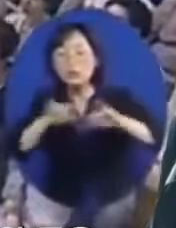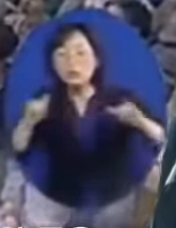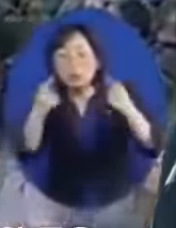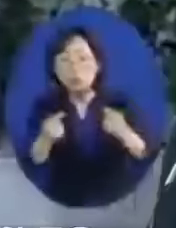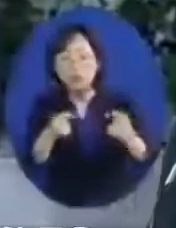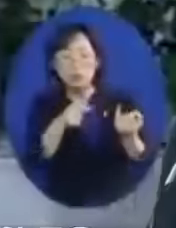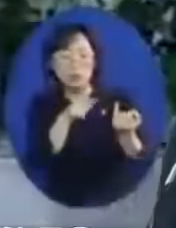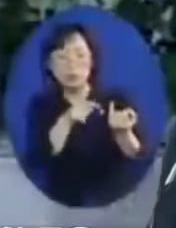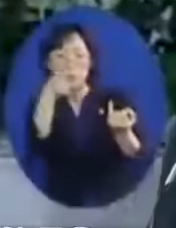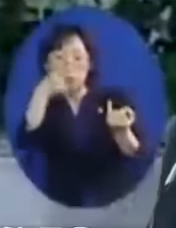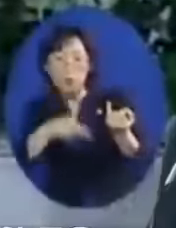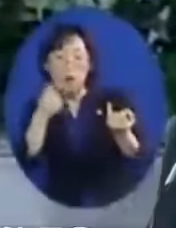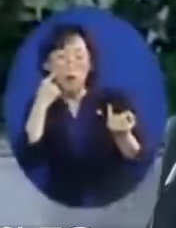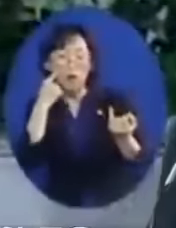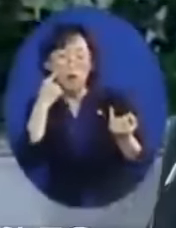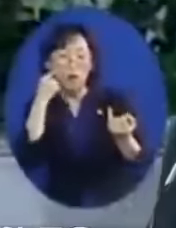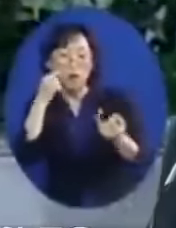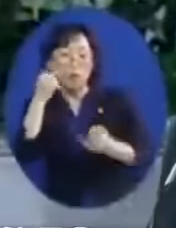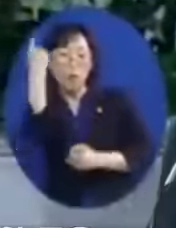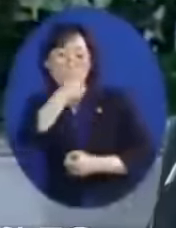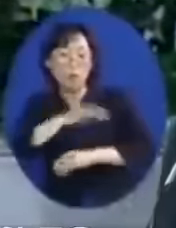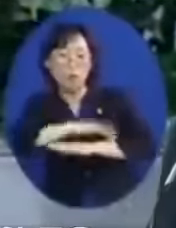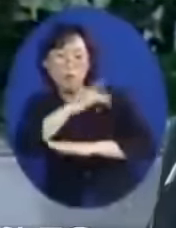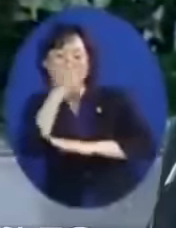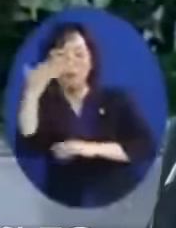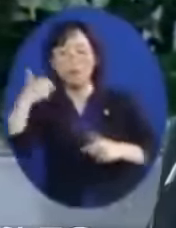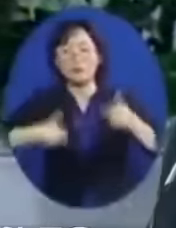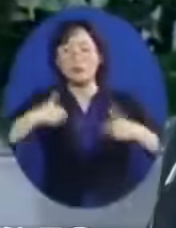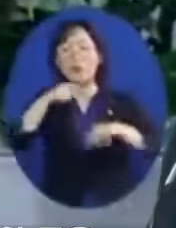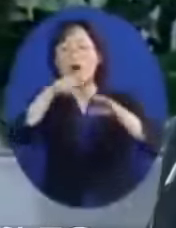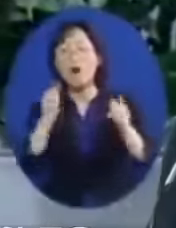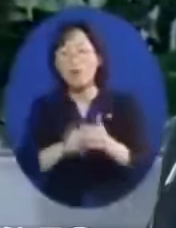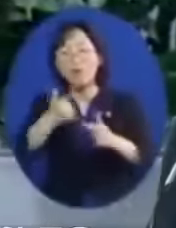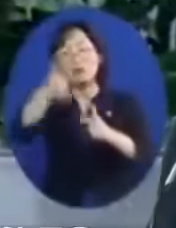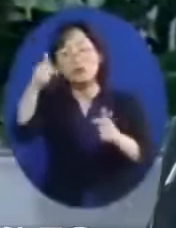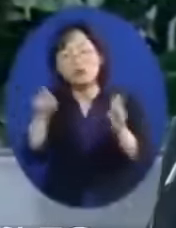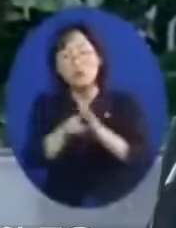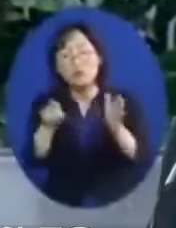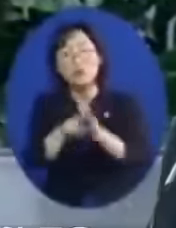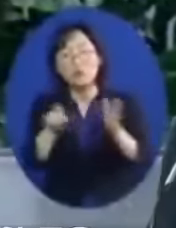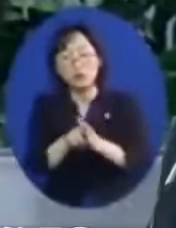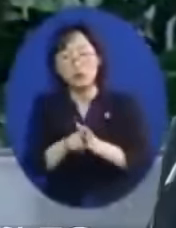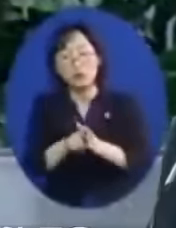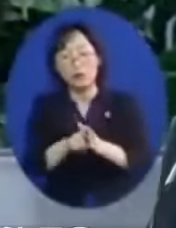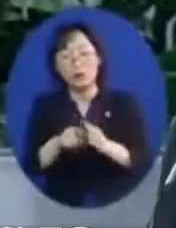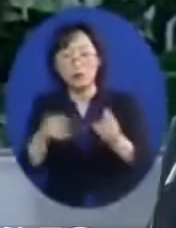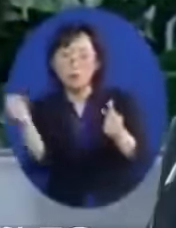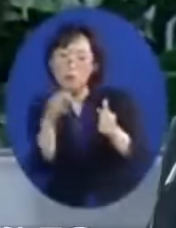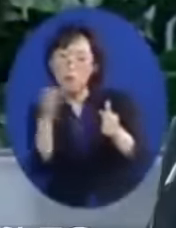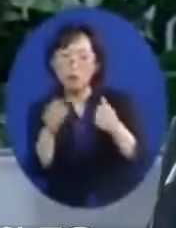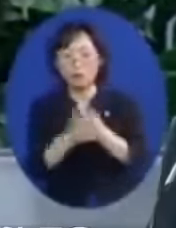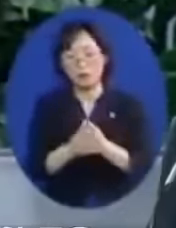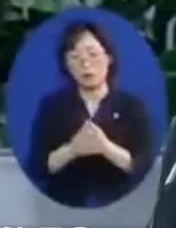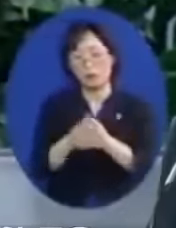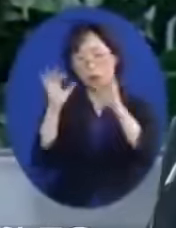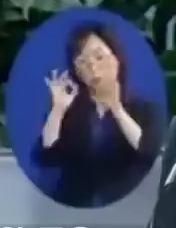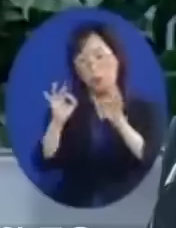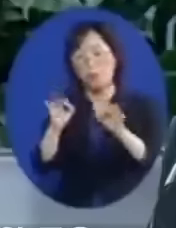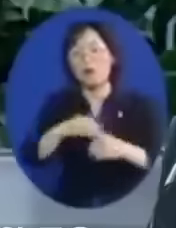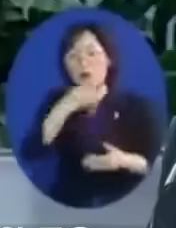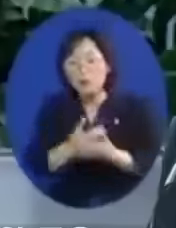불구하고 얼굴이 태양같이 빛나며 즐거운 마음으로 예수를 믿어 새 사람이더라고 해서 그게 감동을 입고 이